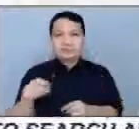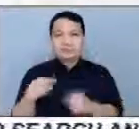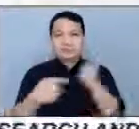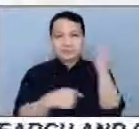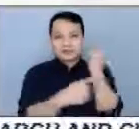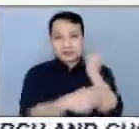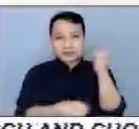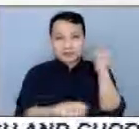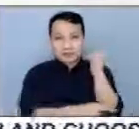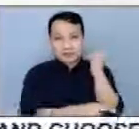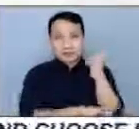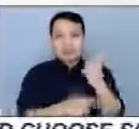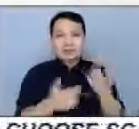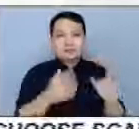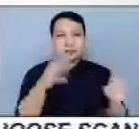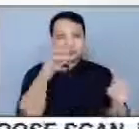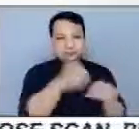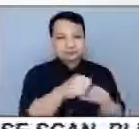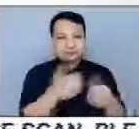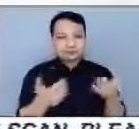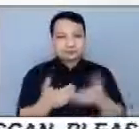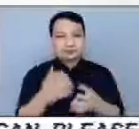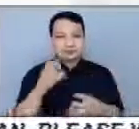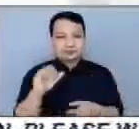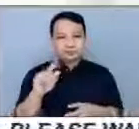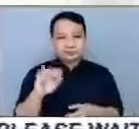isang 12-gauge shotgun at mga bala.